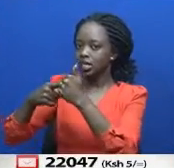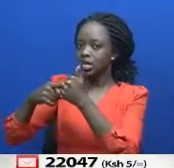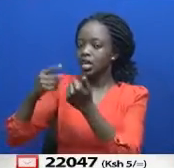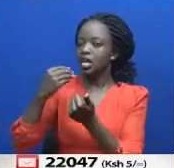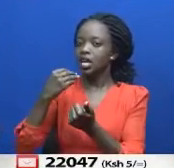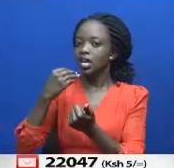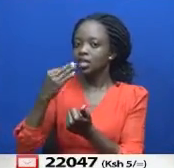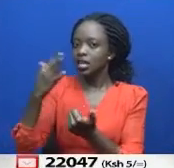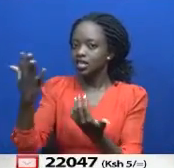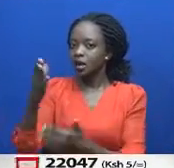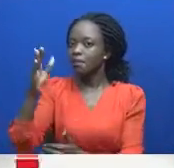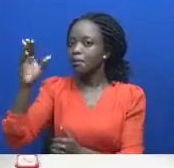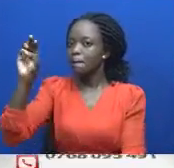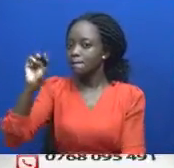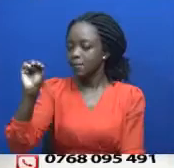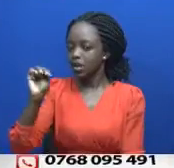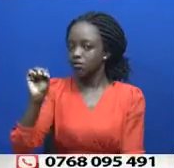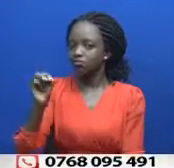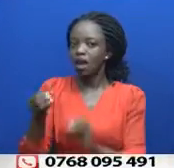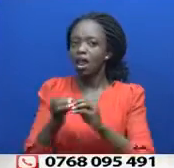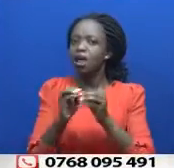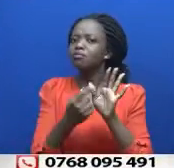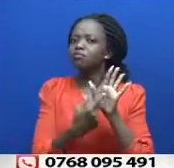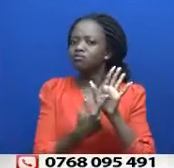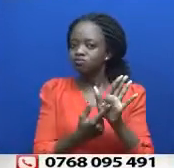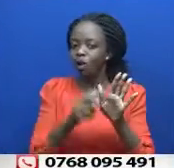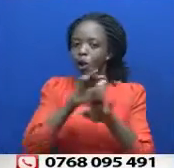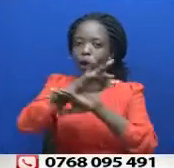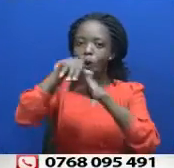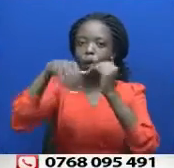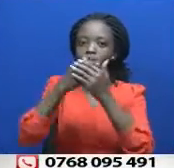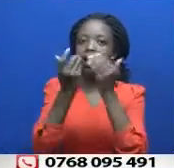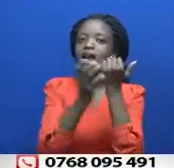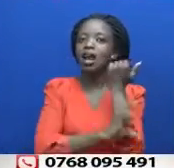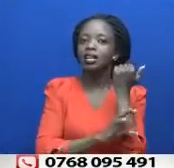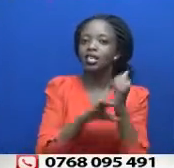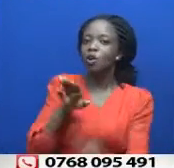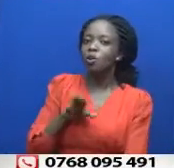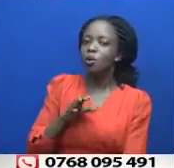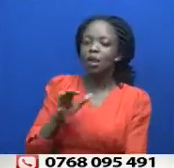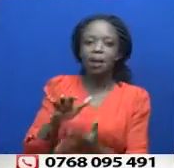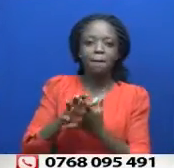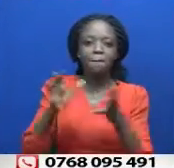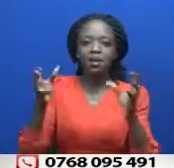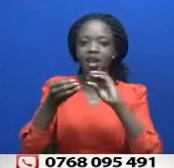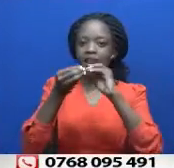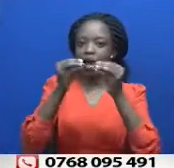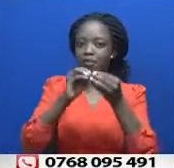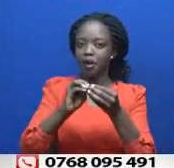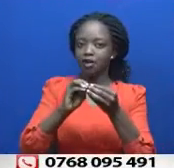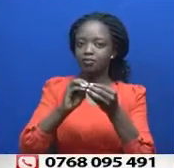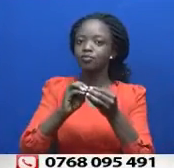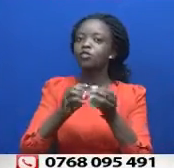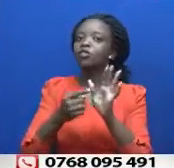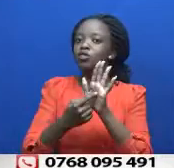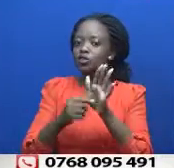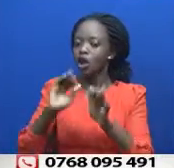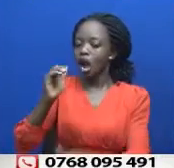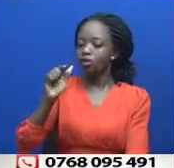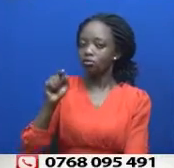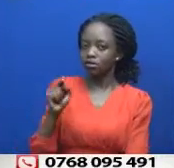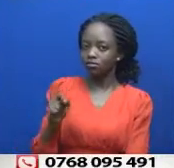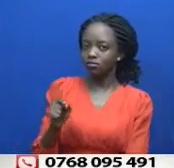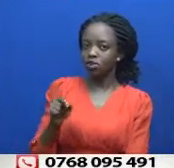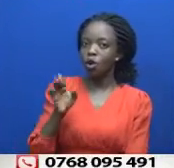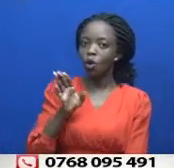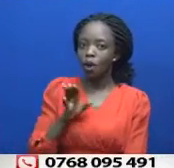990,341, huku hali iliyoshuhudiwa kitaifa jinsia ya kike wakiwa ni wengi, pia vile vile imeweza kushuhudiwa katika kaunti hii jinsia ya